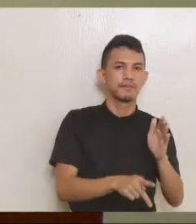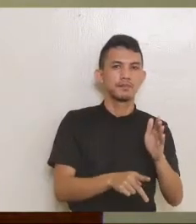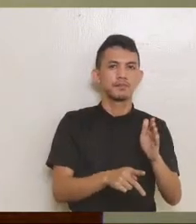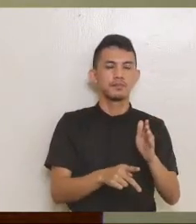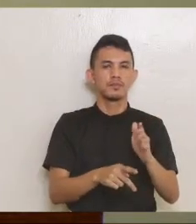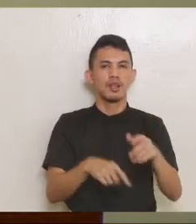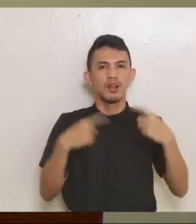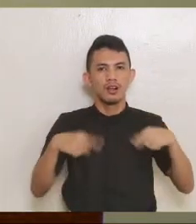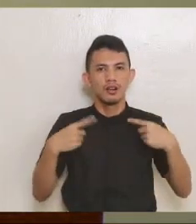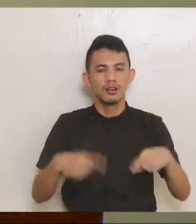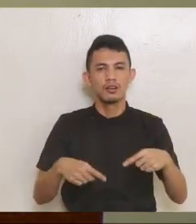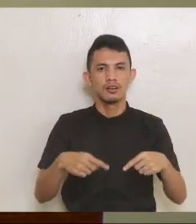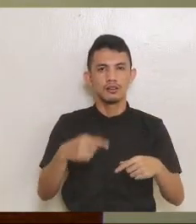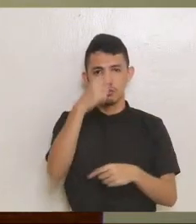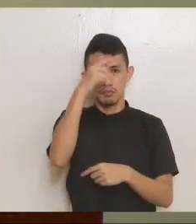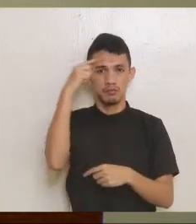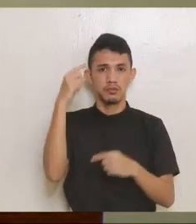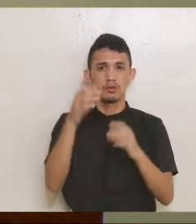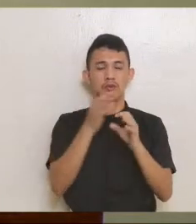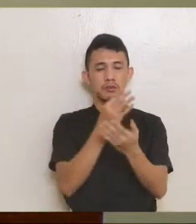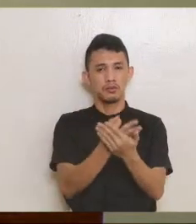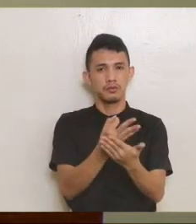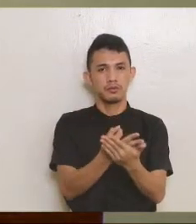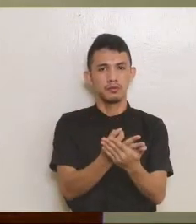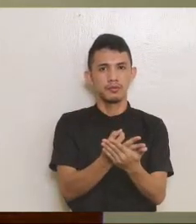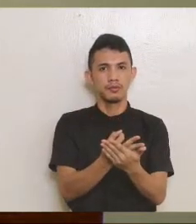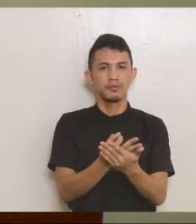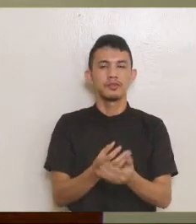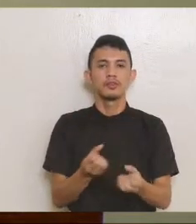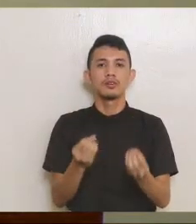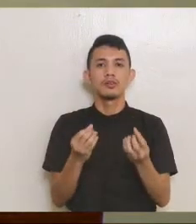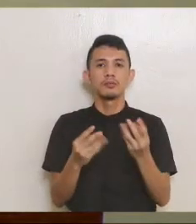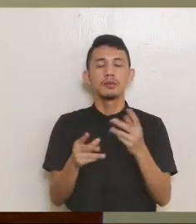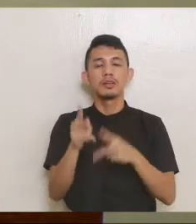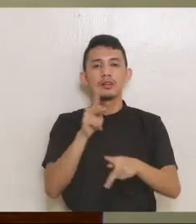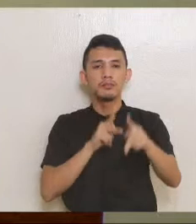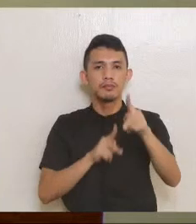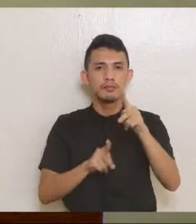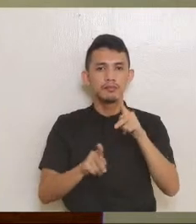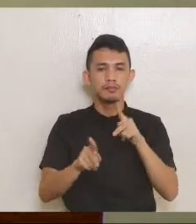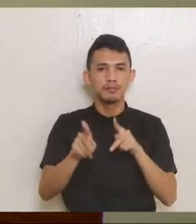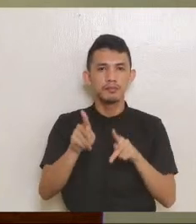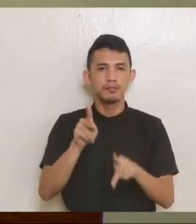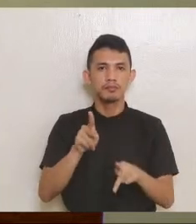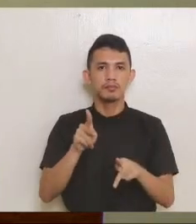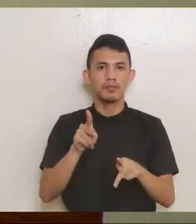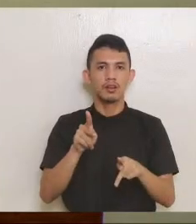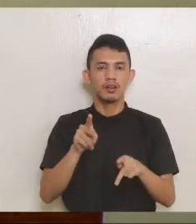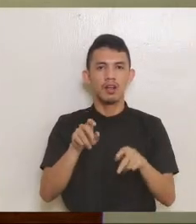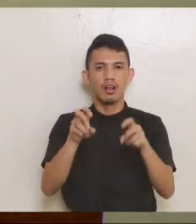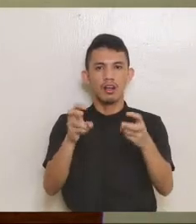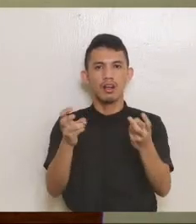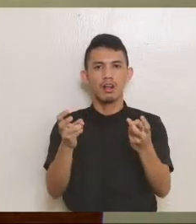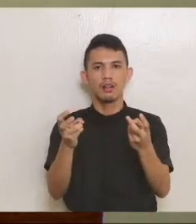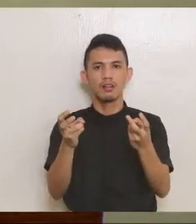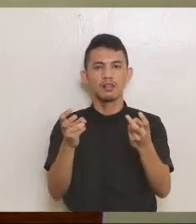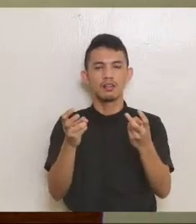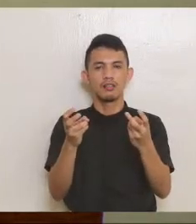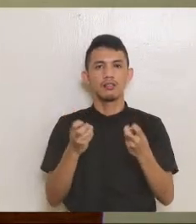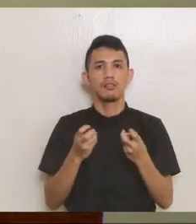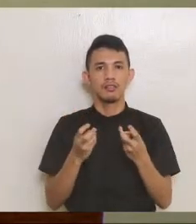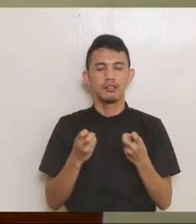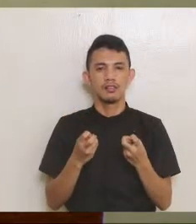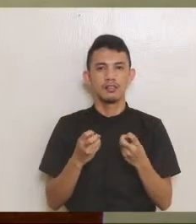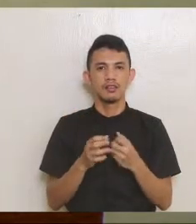butang, daghan ang mga tao nga nahimong hakog. Then,